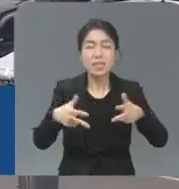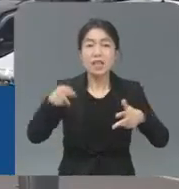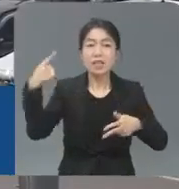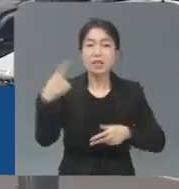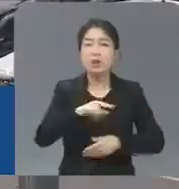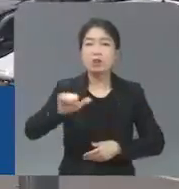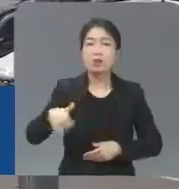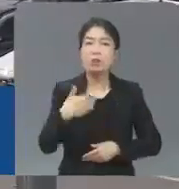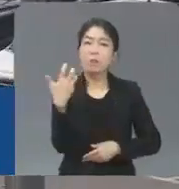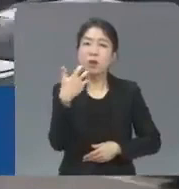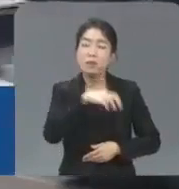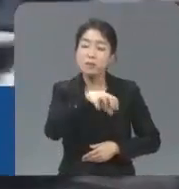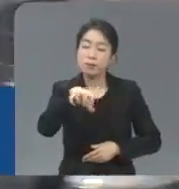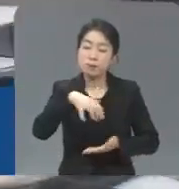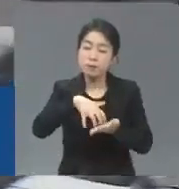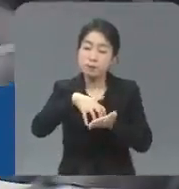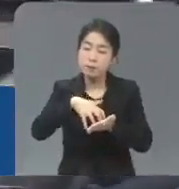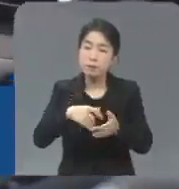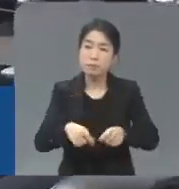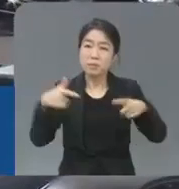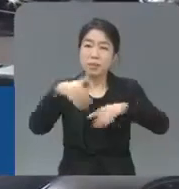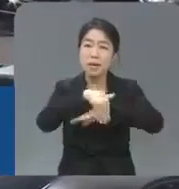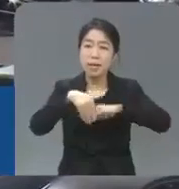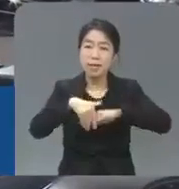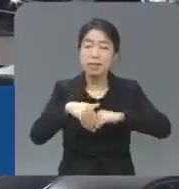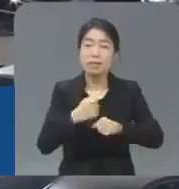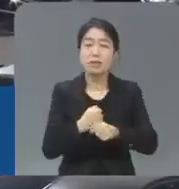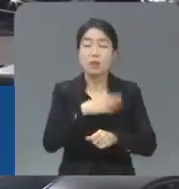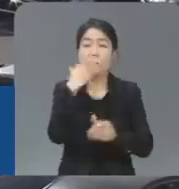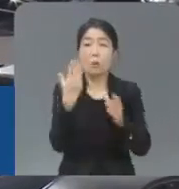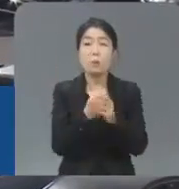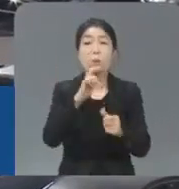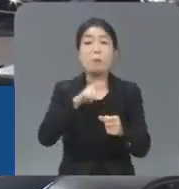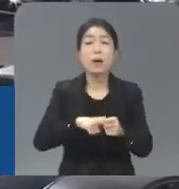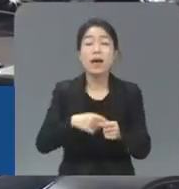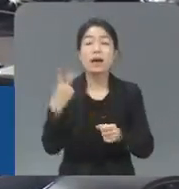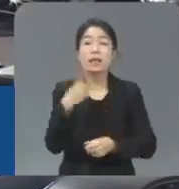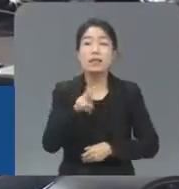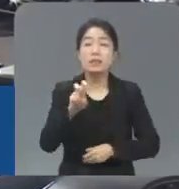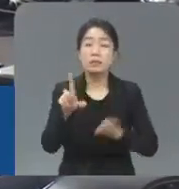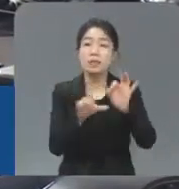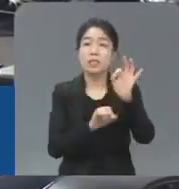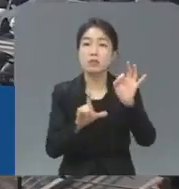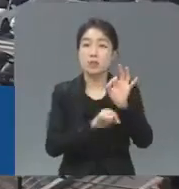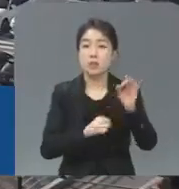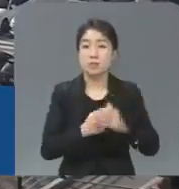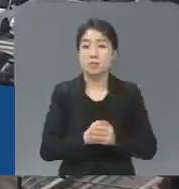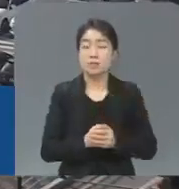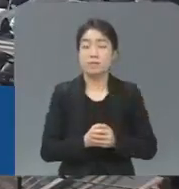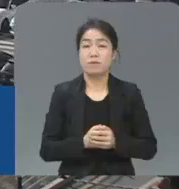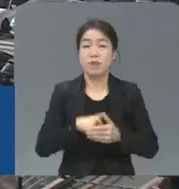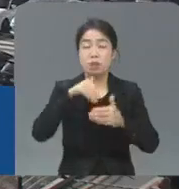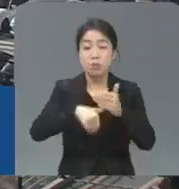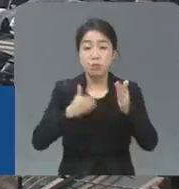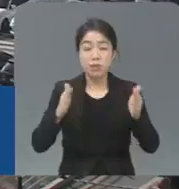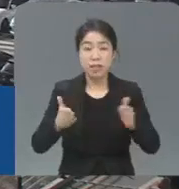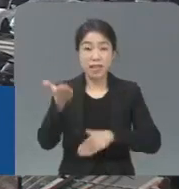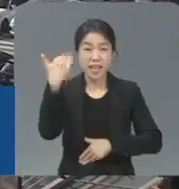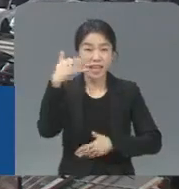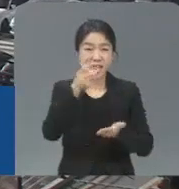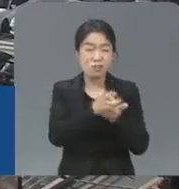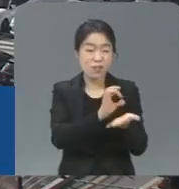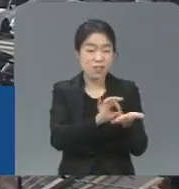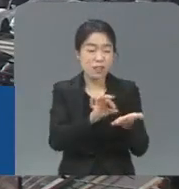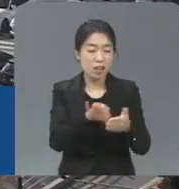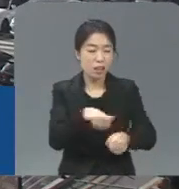1580면 규모로 세워질 예정이며 완공 목표는 오는 2022년 10월입니다. 공사 기간 기존 주차장